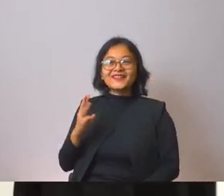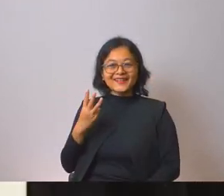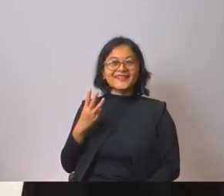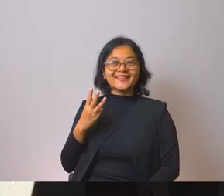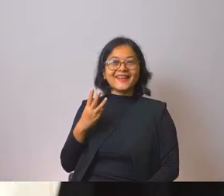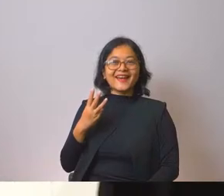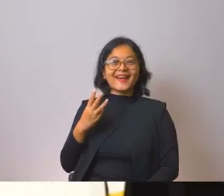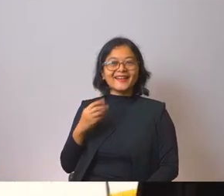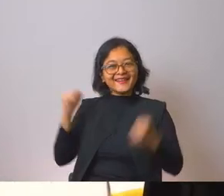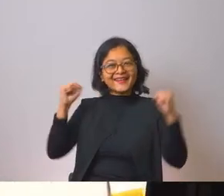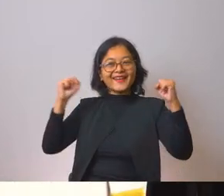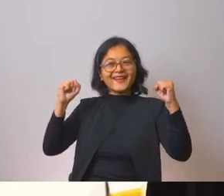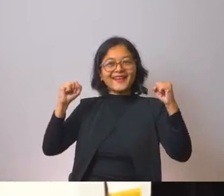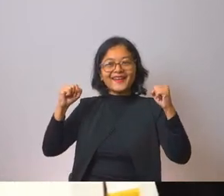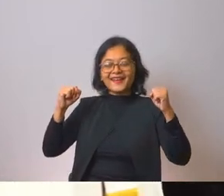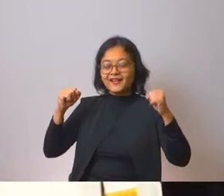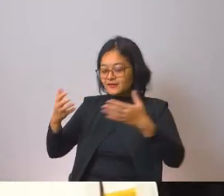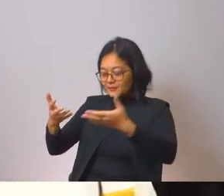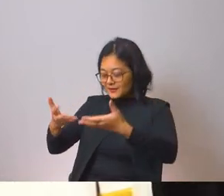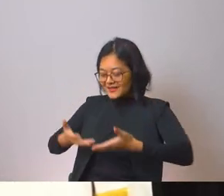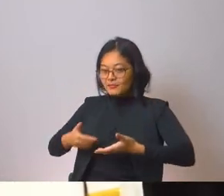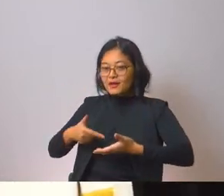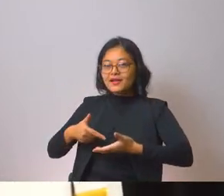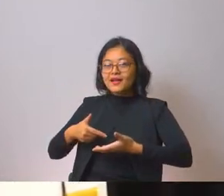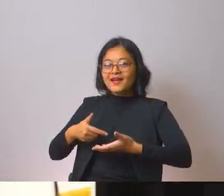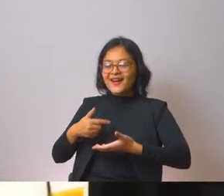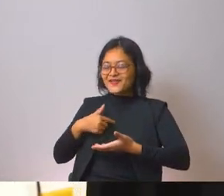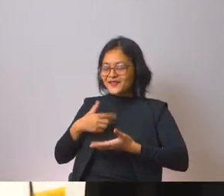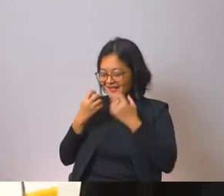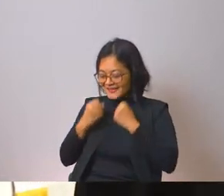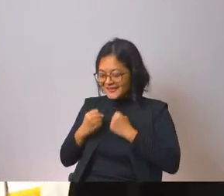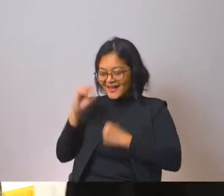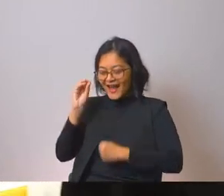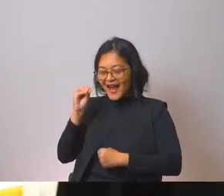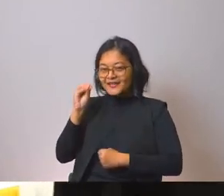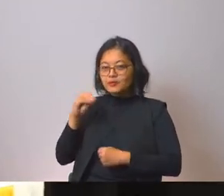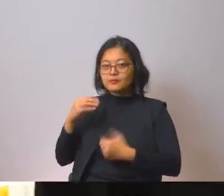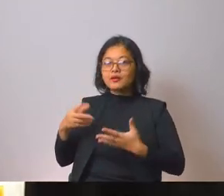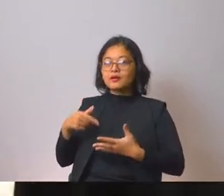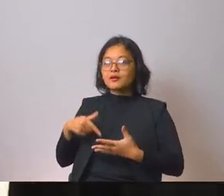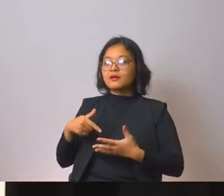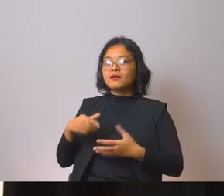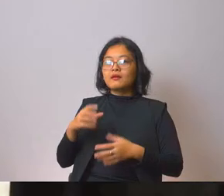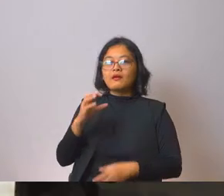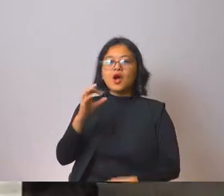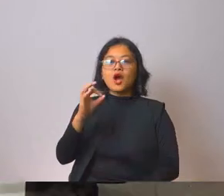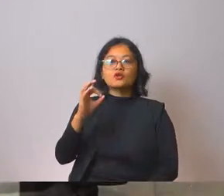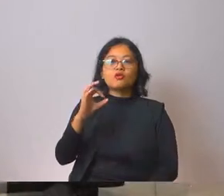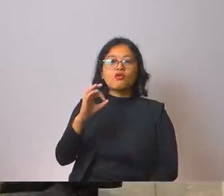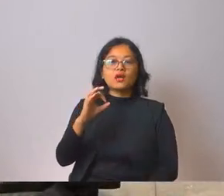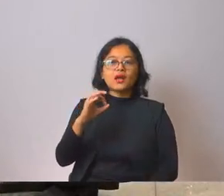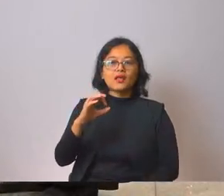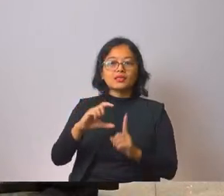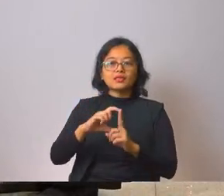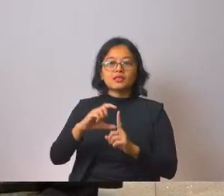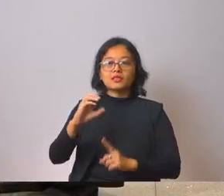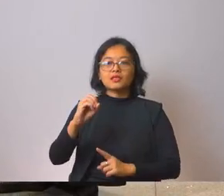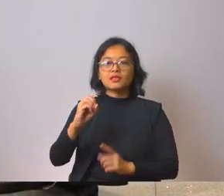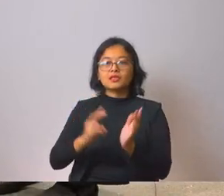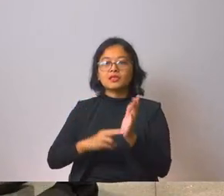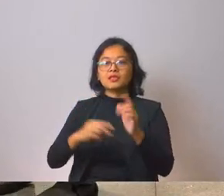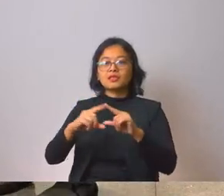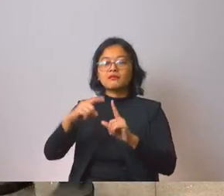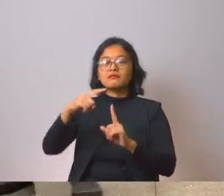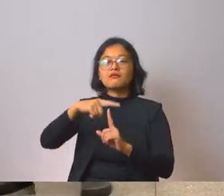Donatnya sih 1 lusin, isinya 12, jadi lebih banyak daripada ayam goreng yang seember gitu. Lah tapi kan janjinya tadi ayam ya